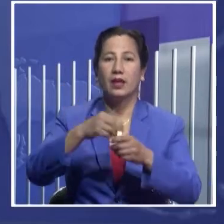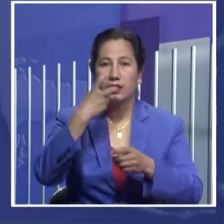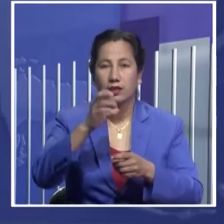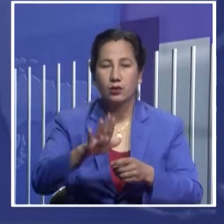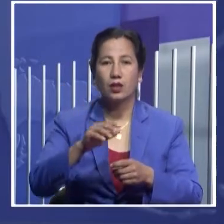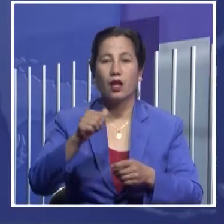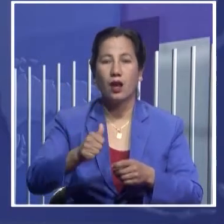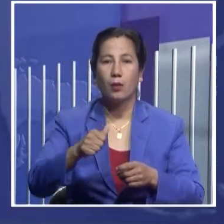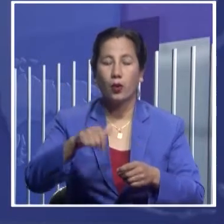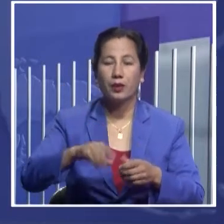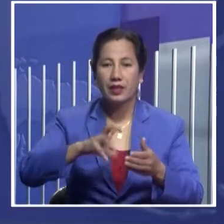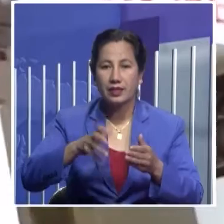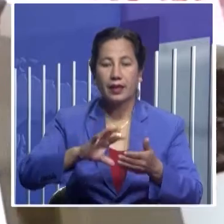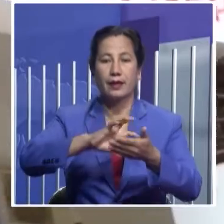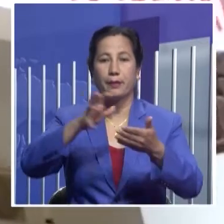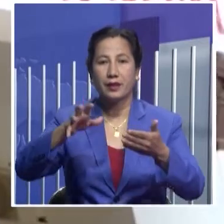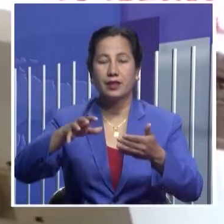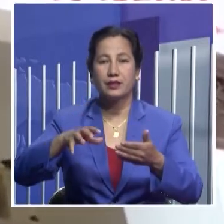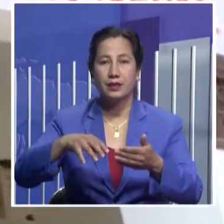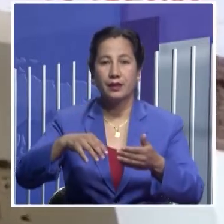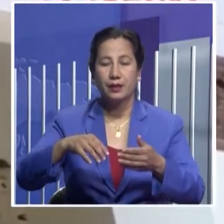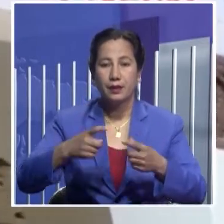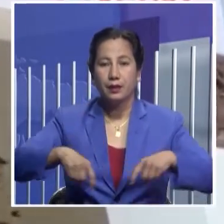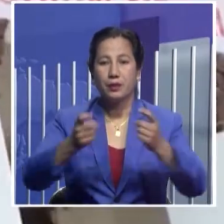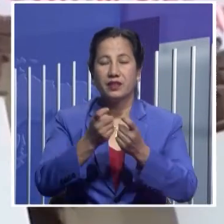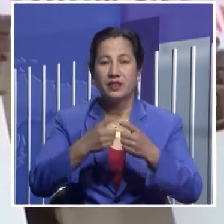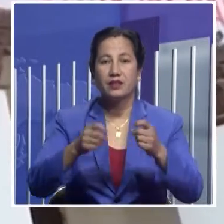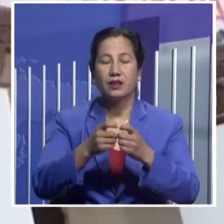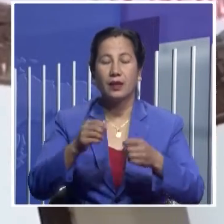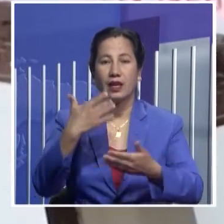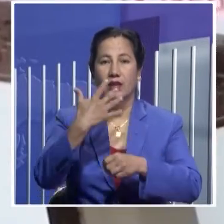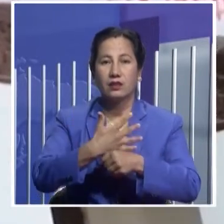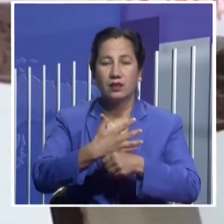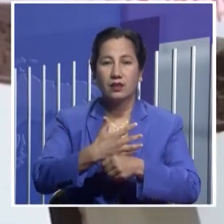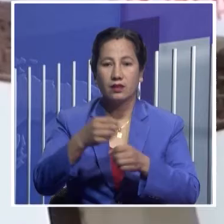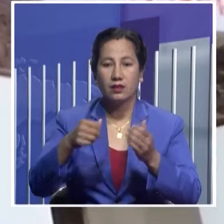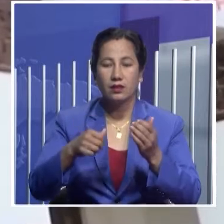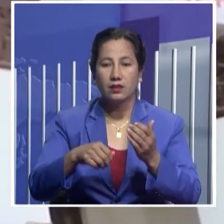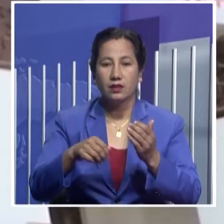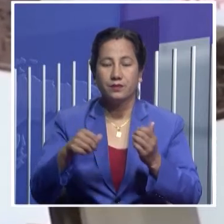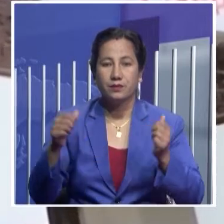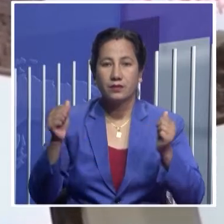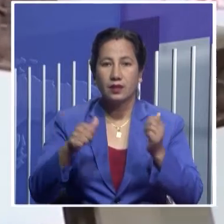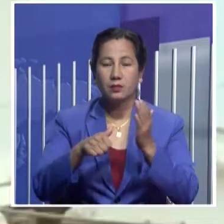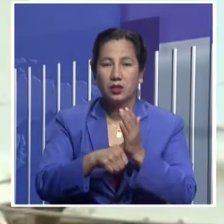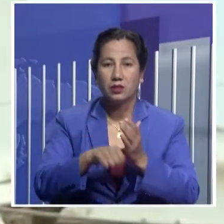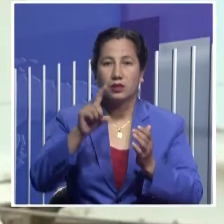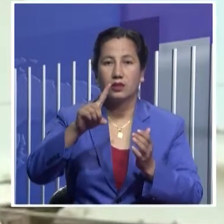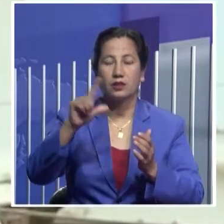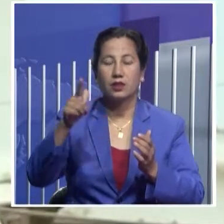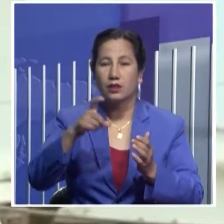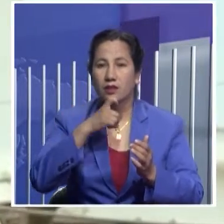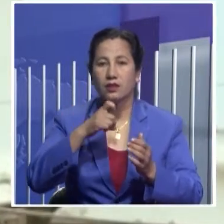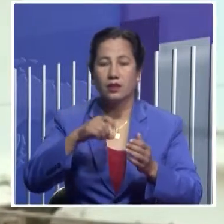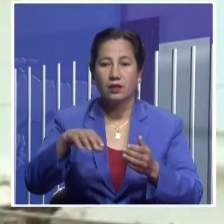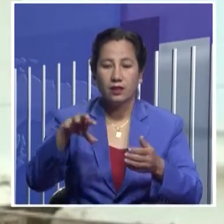छ। अब हुने स्थानीय प्रदेश र प्रतिनिधि सभा निर्वाचनलाई लक्षित गरी मङ्सिर 17 गतेदेखि स्थानीय तहमै मतदाता नामावली संकलन